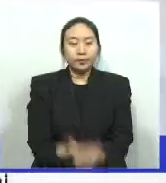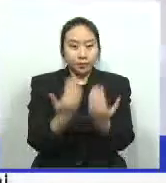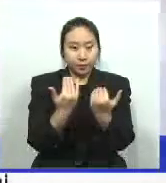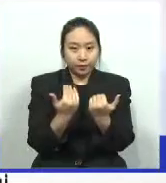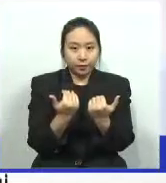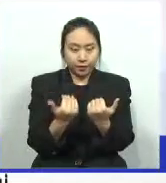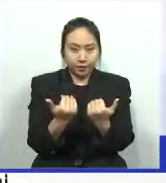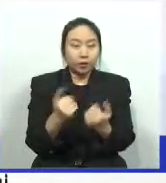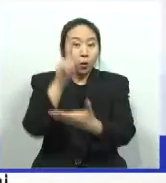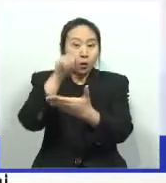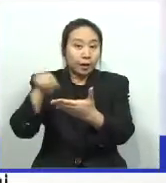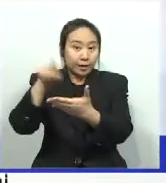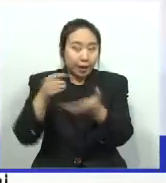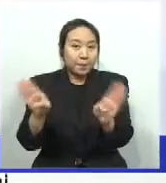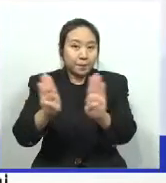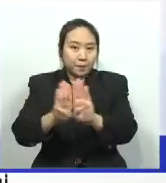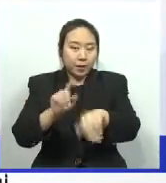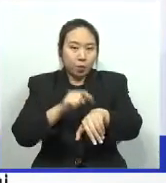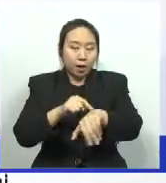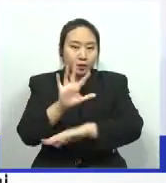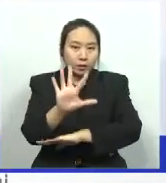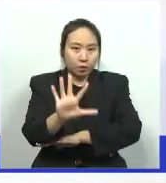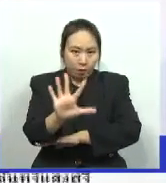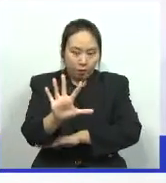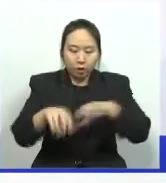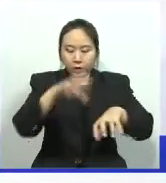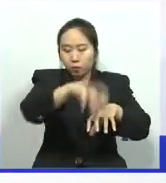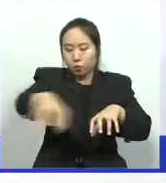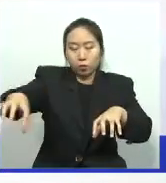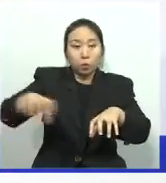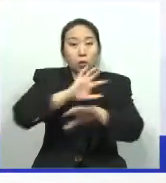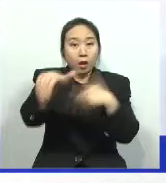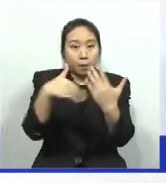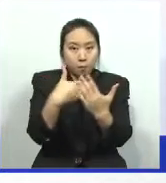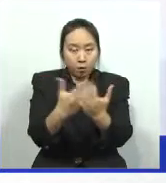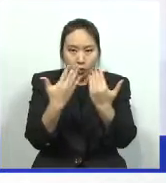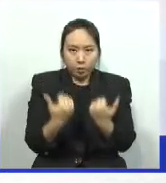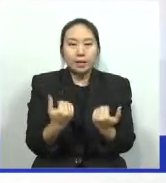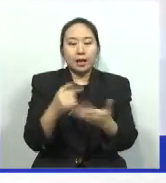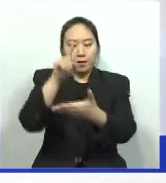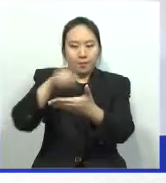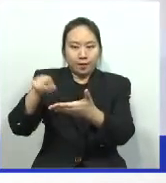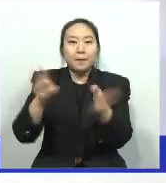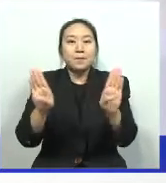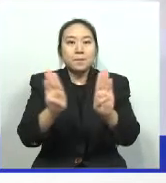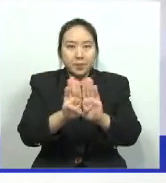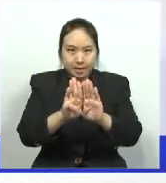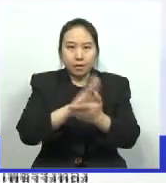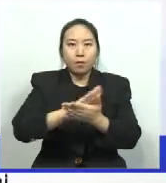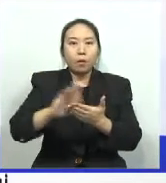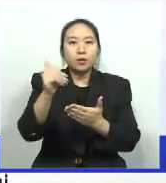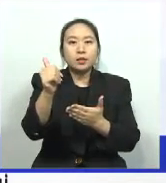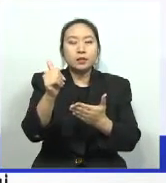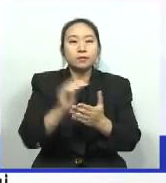การปิดการลงคะแนนเมื่อเวลา 17:00 นนะครับทุกหน่วยเลือกตั้งสามารถปิดการลงคะแนนเป็นไปด้วยความเรียบร้อยนะ